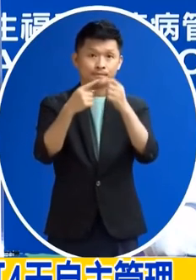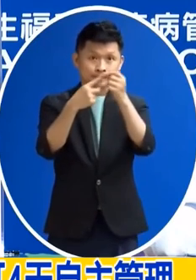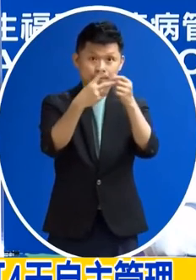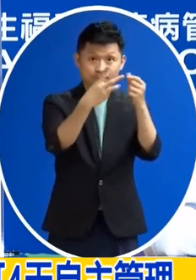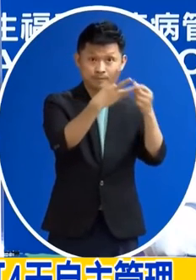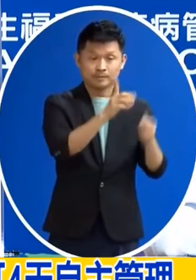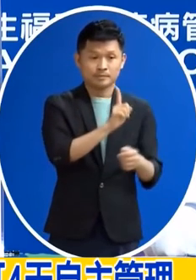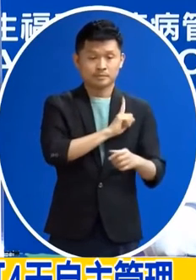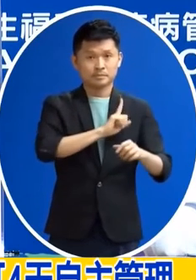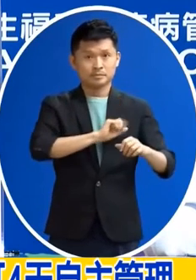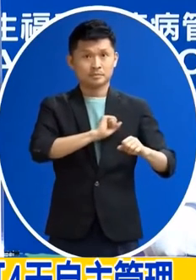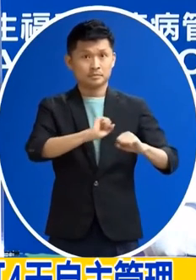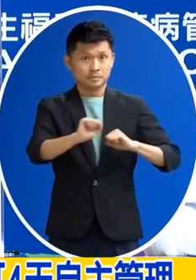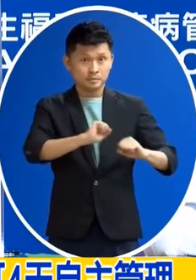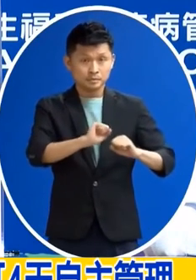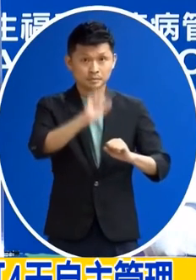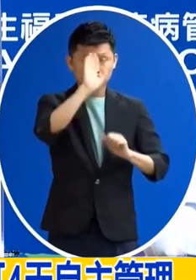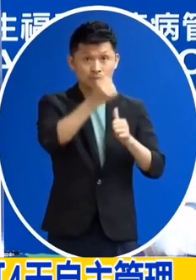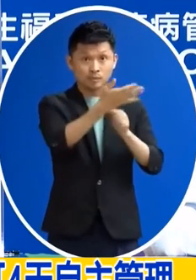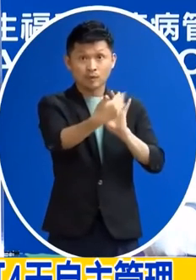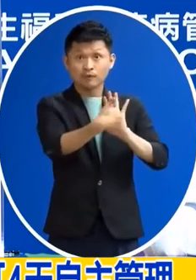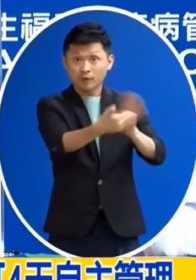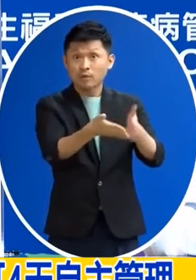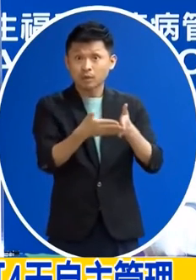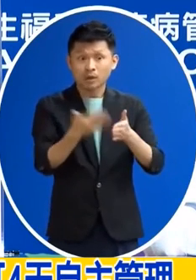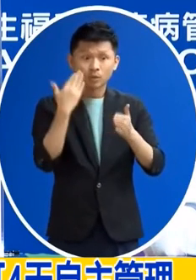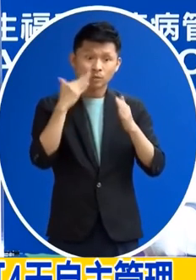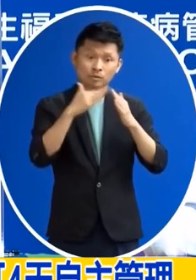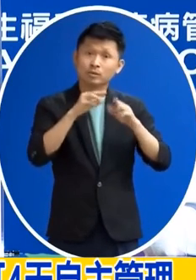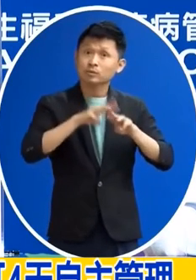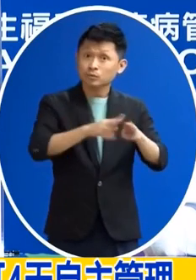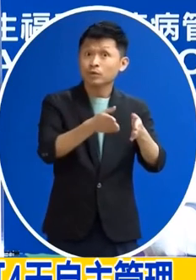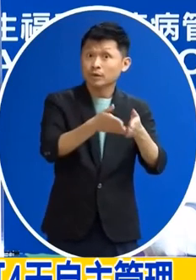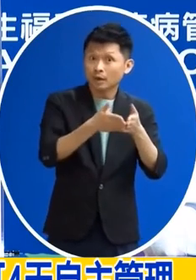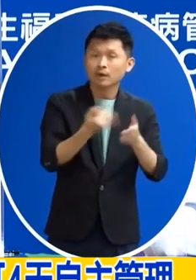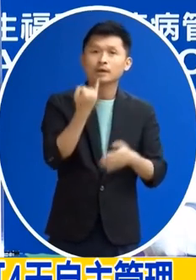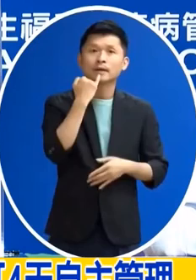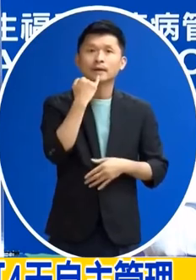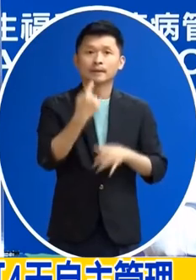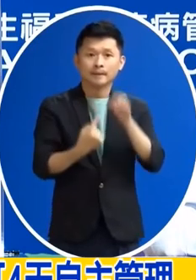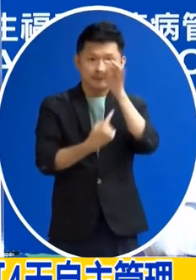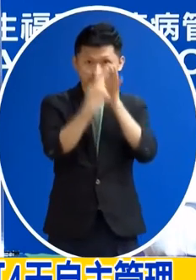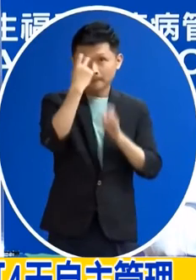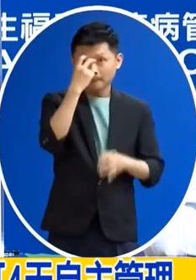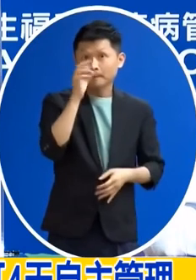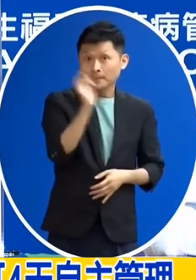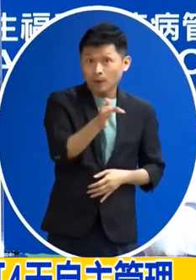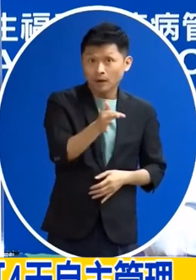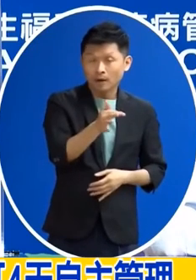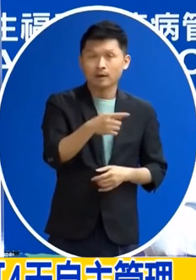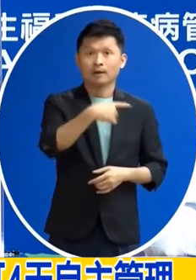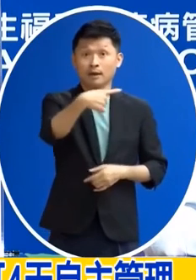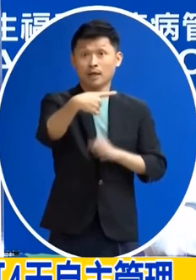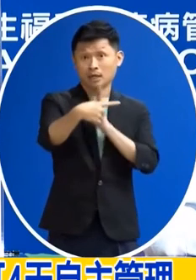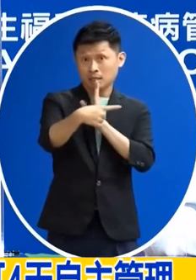防疫，如果他需要出门可以，好，那都要在当日有做快筛阴性才可以出